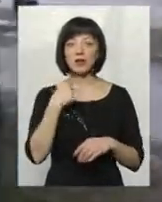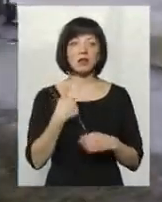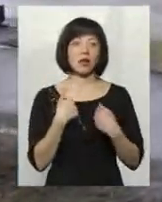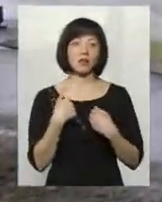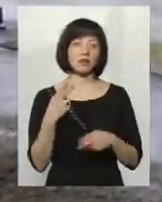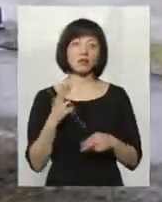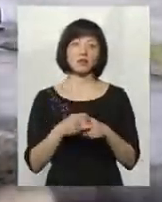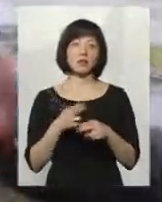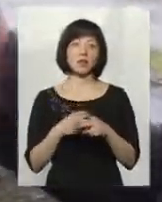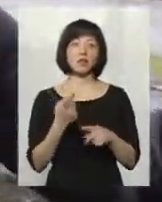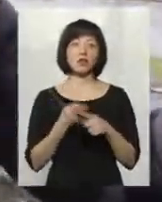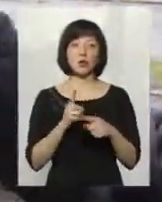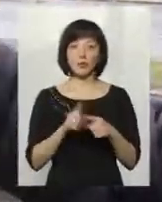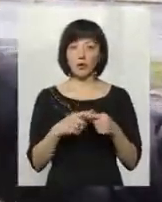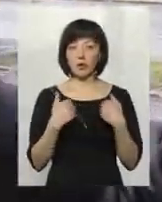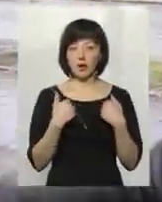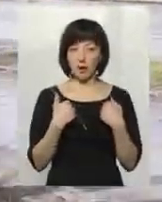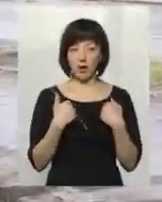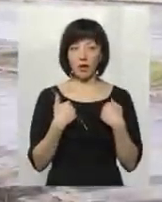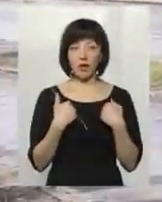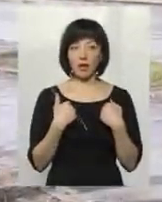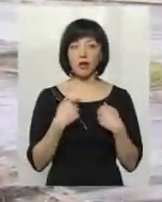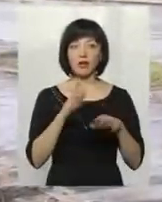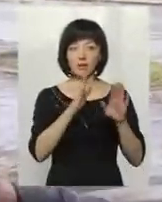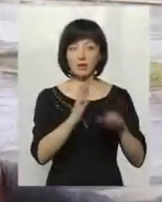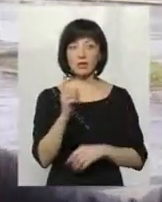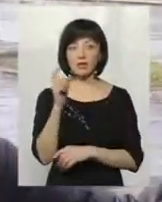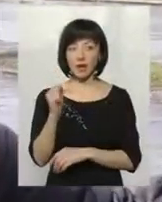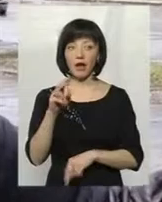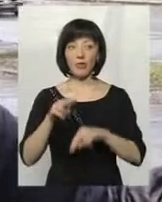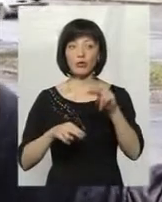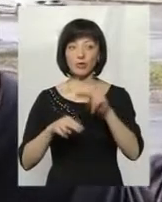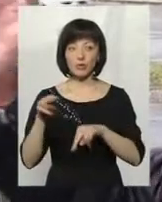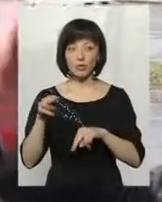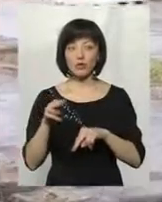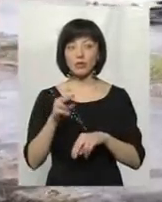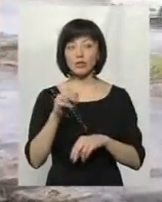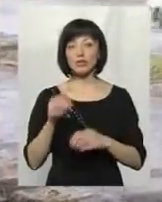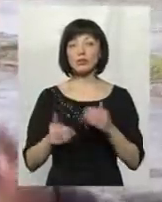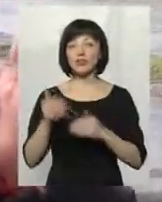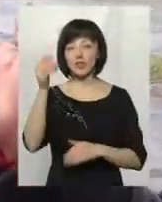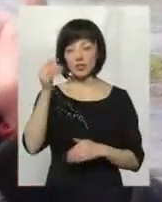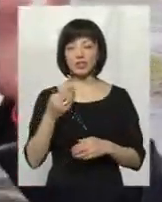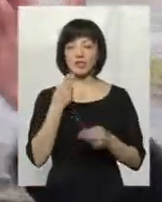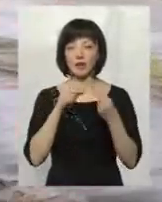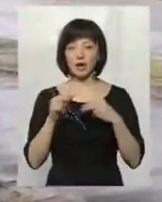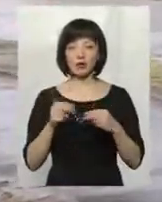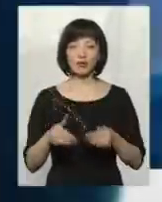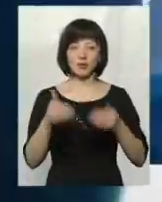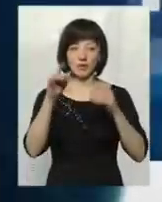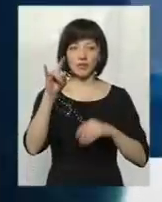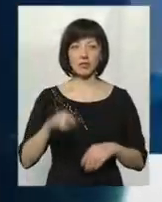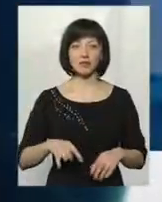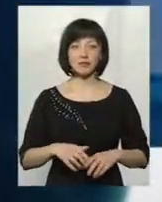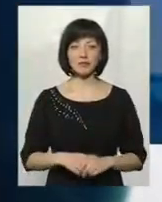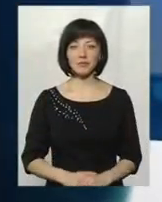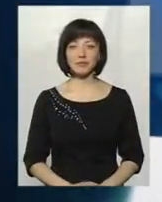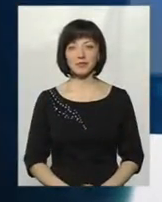закриває, тому я відносно цієї стройки кажу тільки за. Хай будують, чим вище, тим краще, щоб крило ще їм.